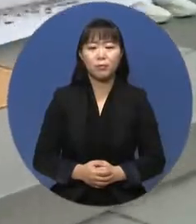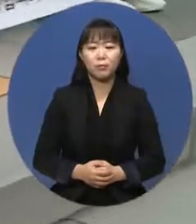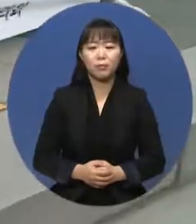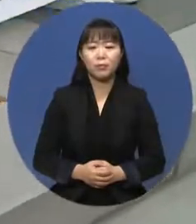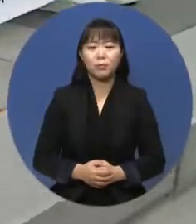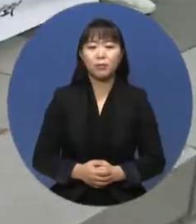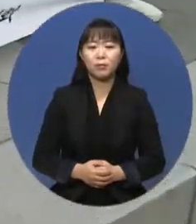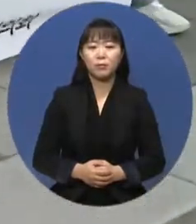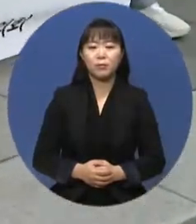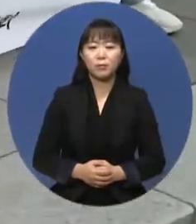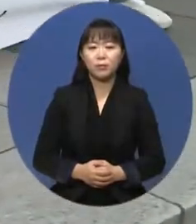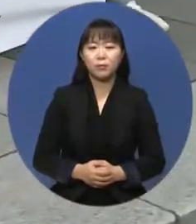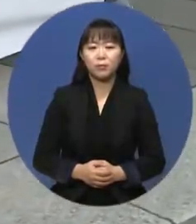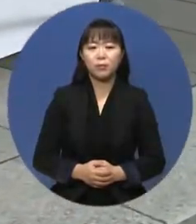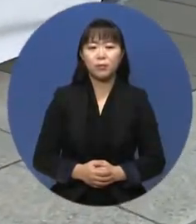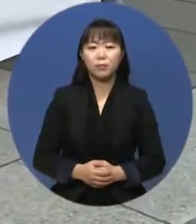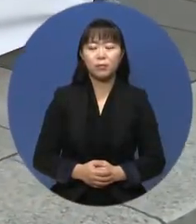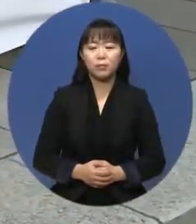열린다